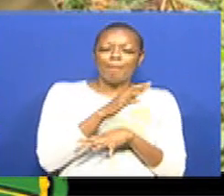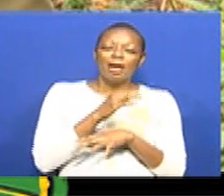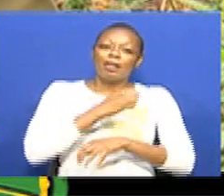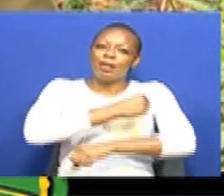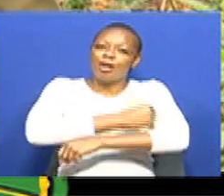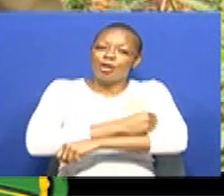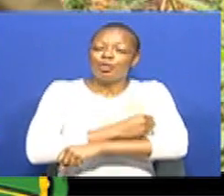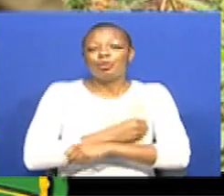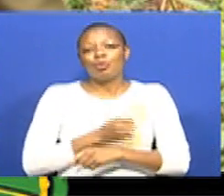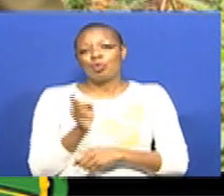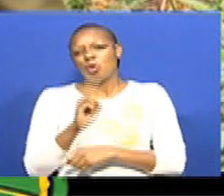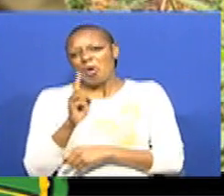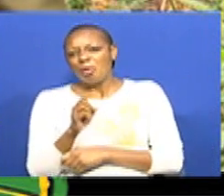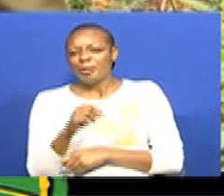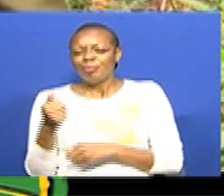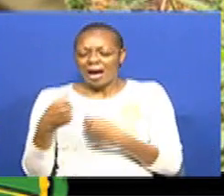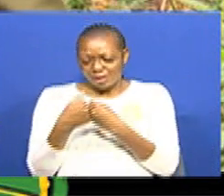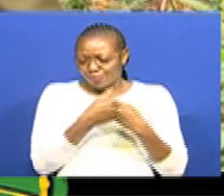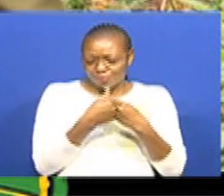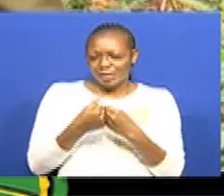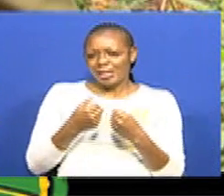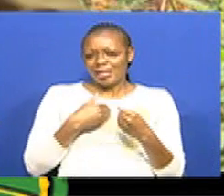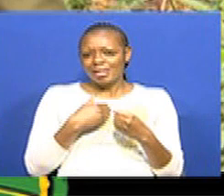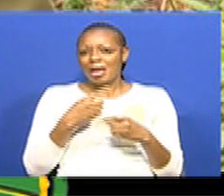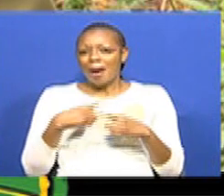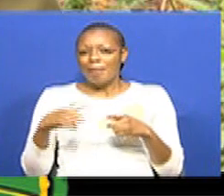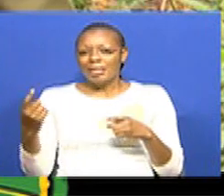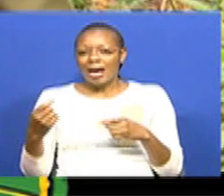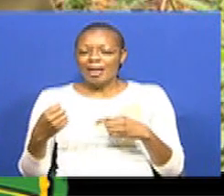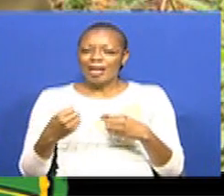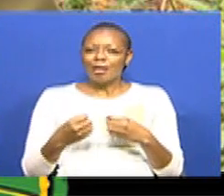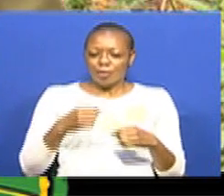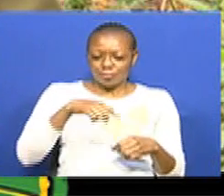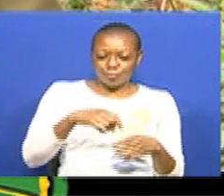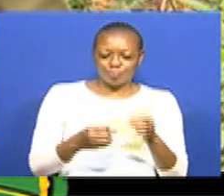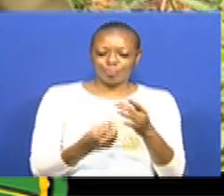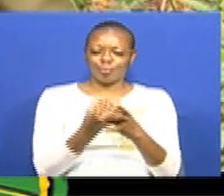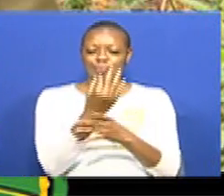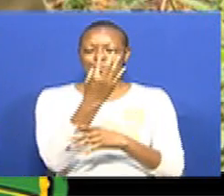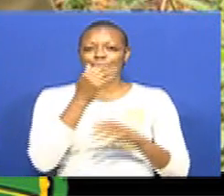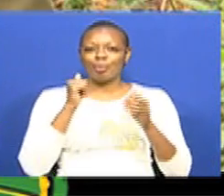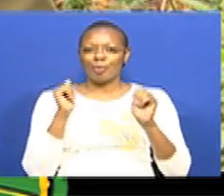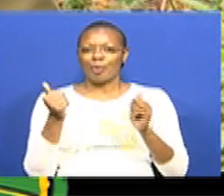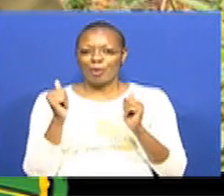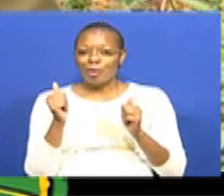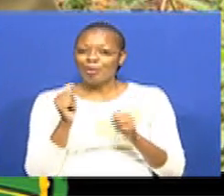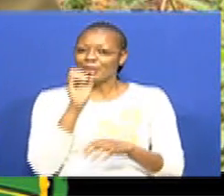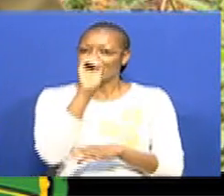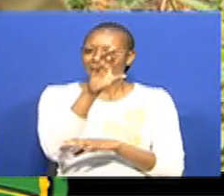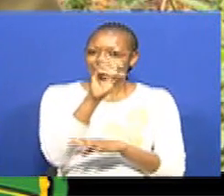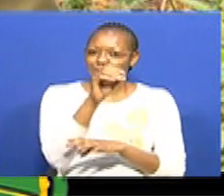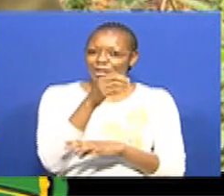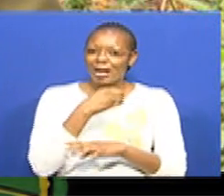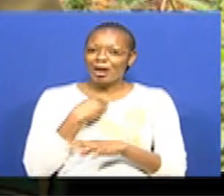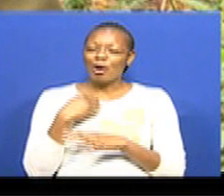shuleni tena. Licha ya kwamba wengine wamekumbwa na changamoto za hapa na pale, wengine mimea yao imenawiri vizuri. Ama